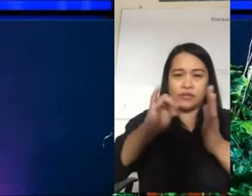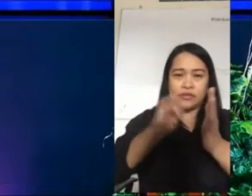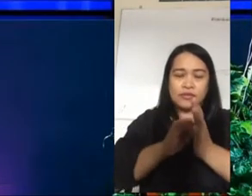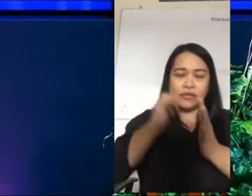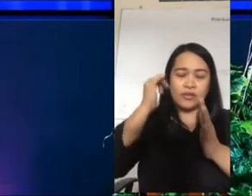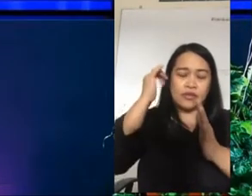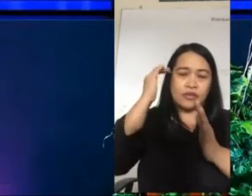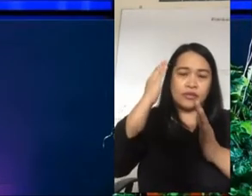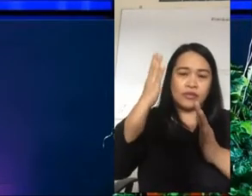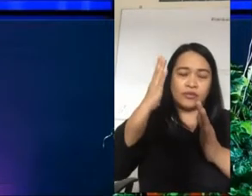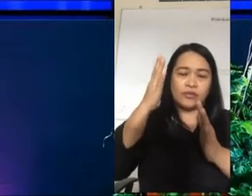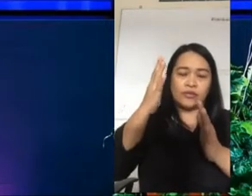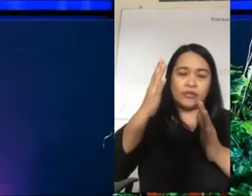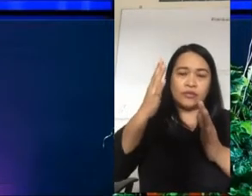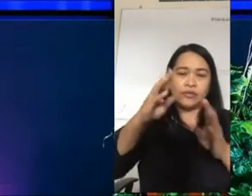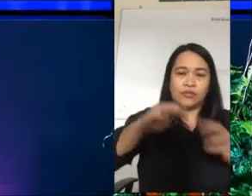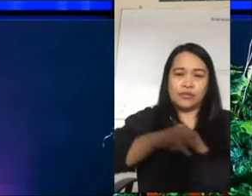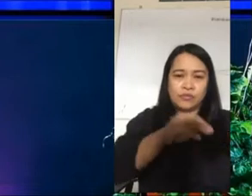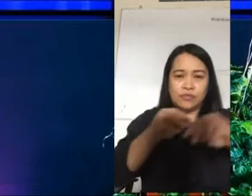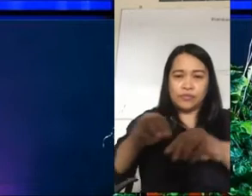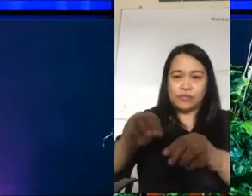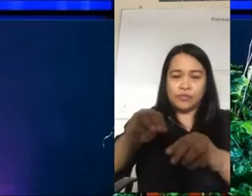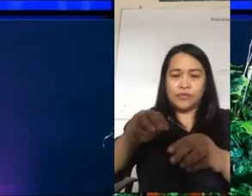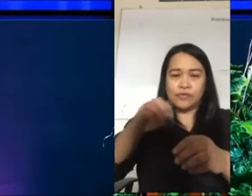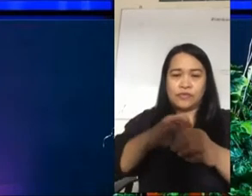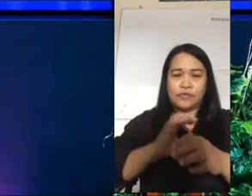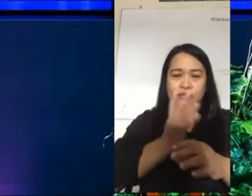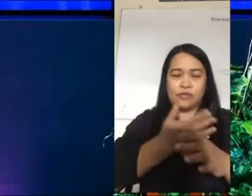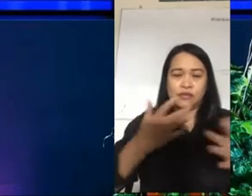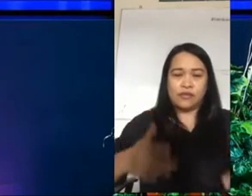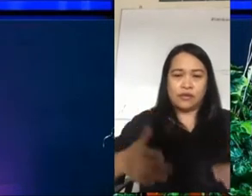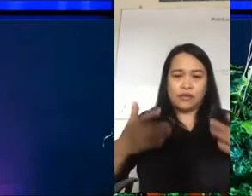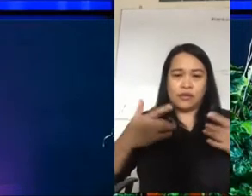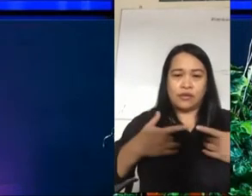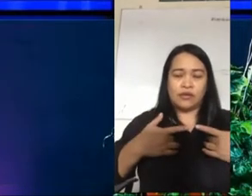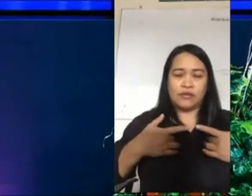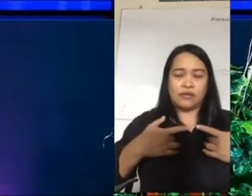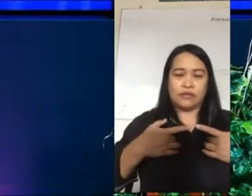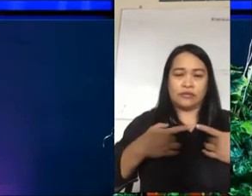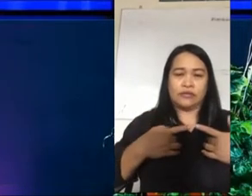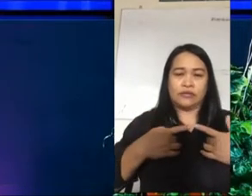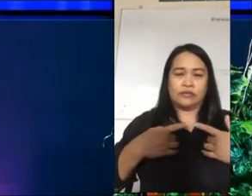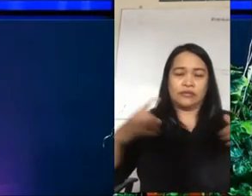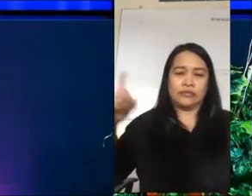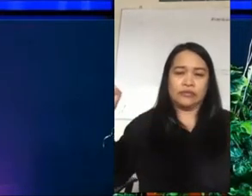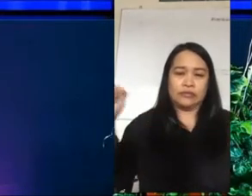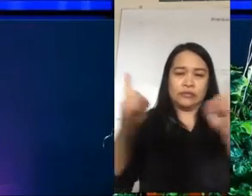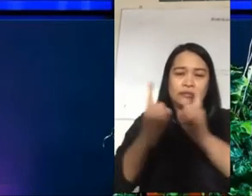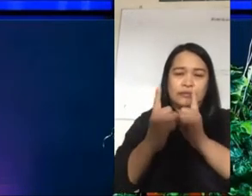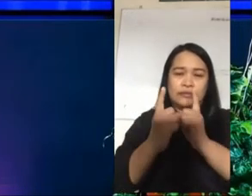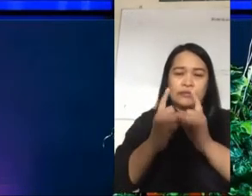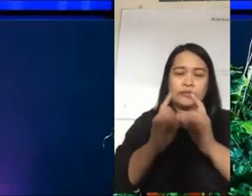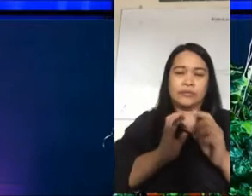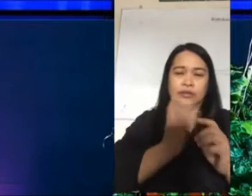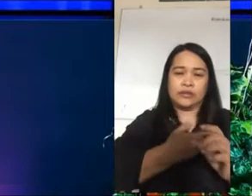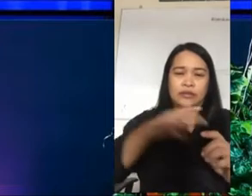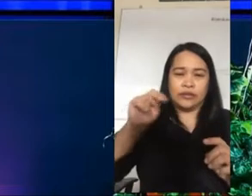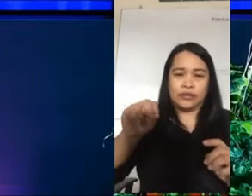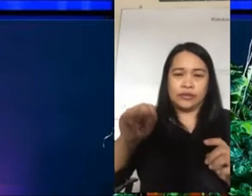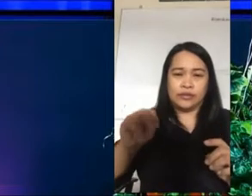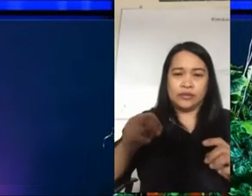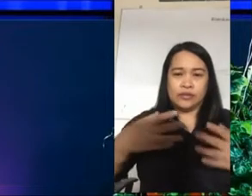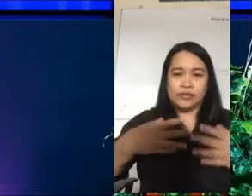amin. Tagpuin mo ang panalangin ng iyong pong mga anak. And we pray, God, na sa mga kapatid na merong karamdaman, let your healing hand